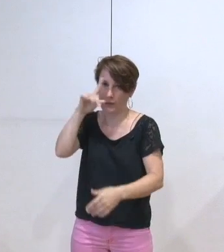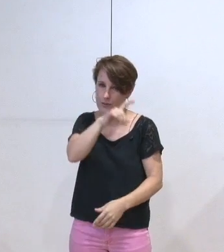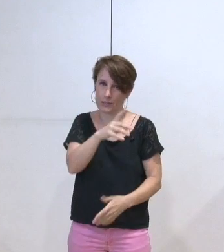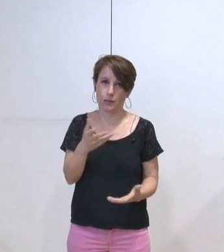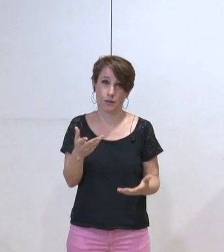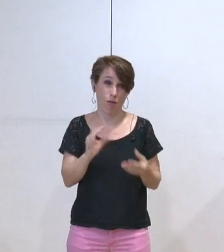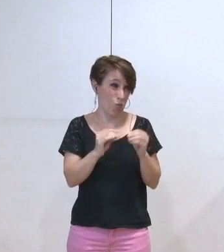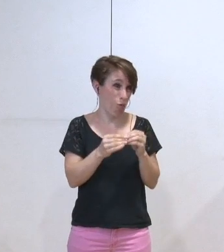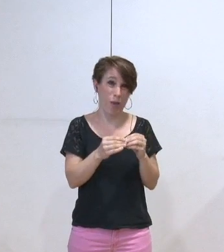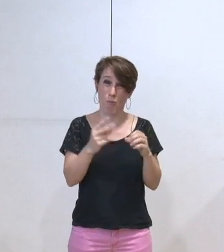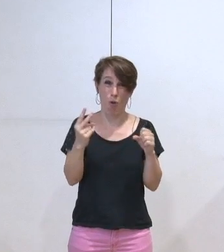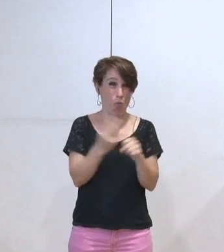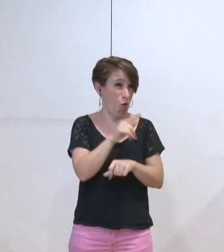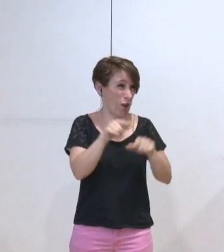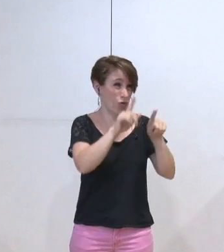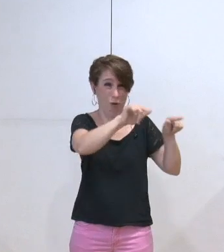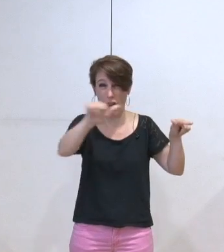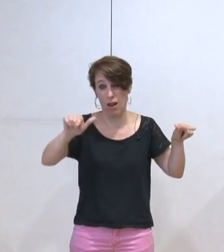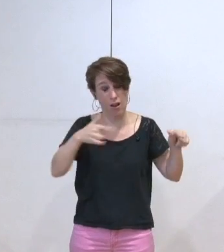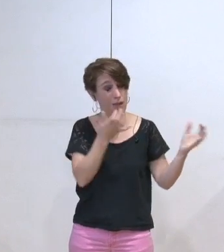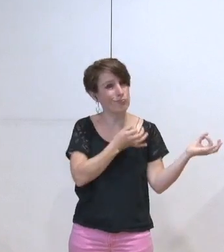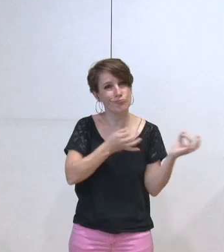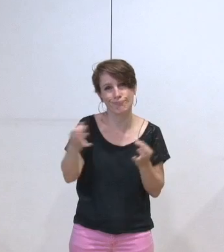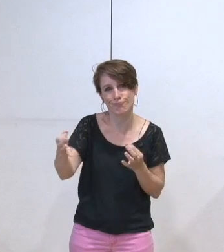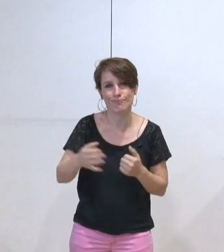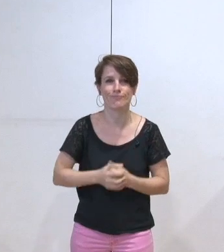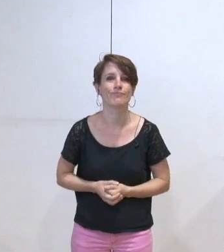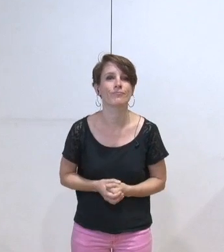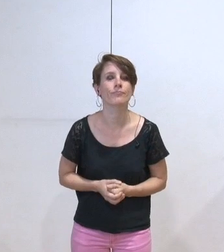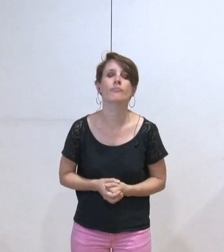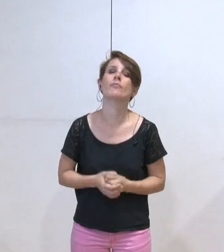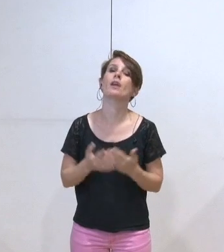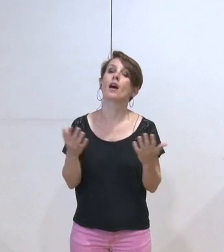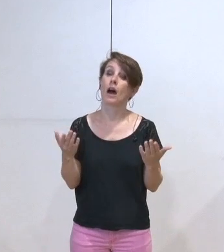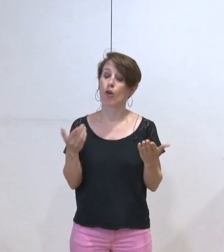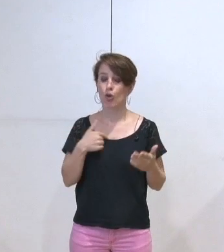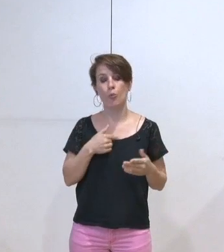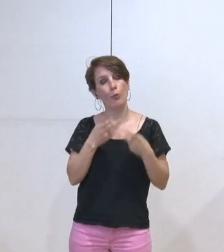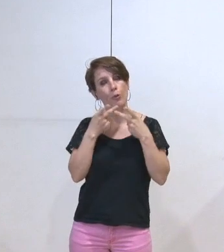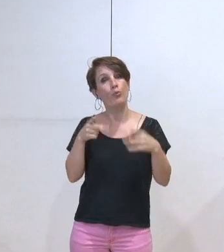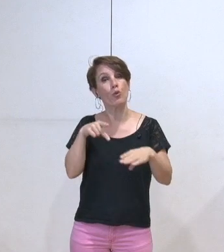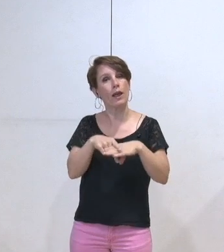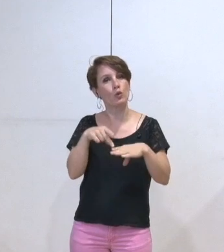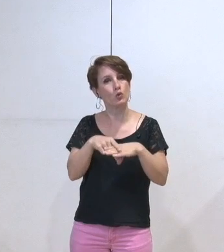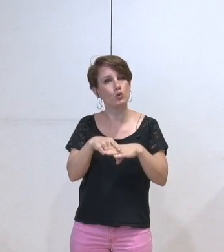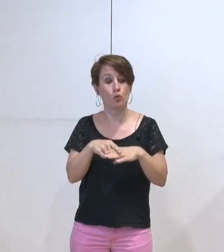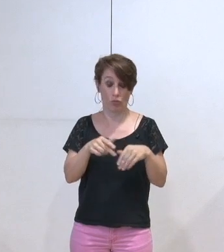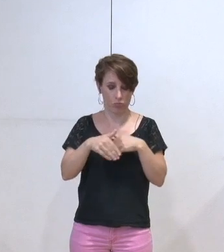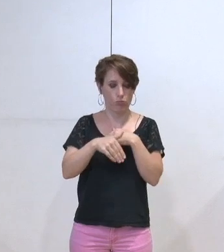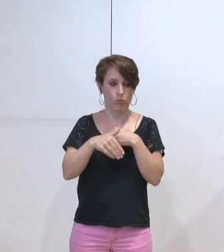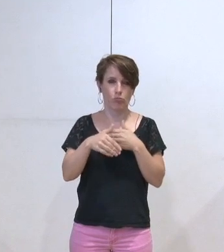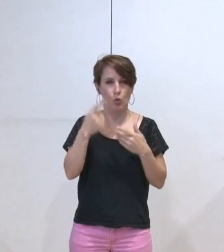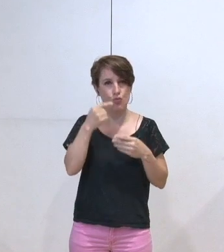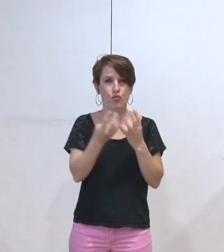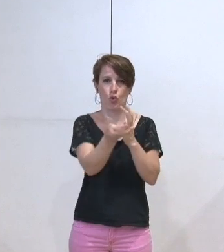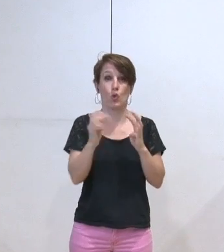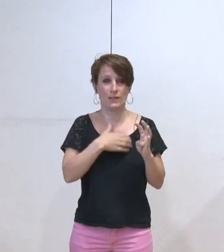demeure constante et permettez-moi de rappeler en introduction du conseil municipal qui sera largement tourné vers la question sociale